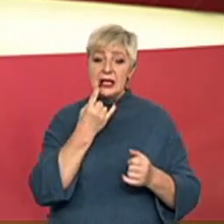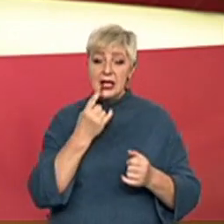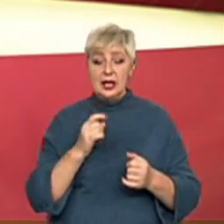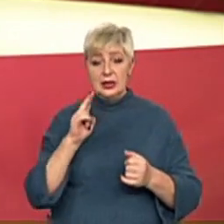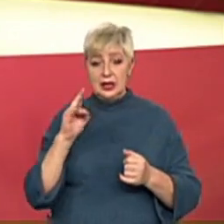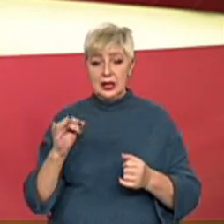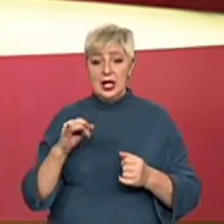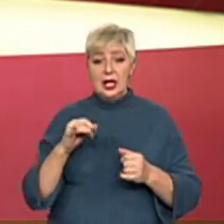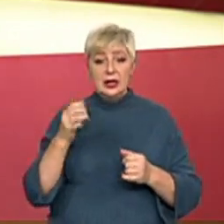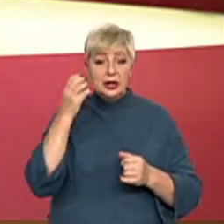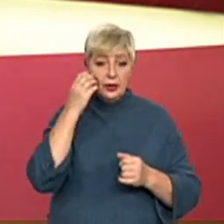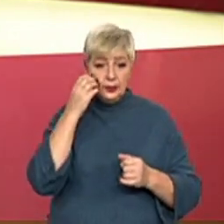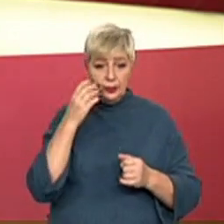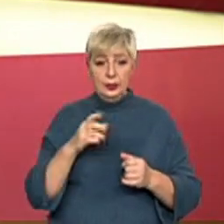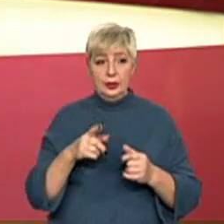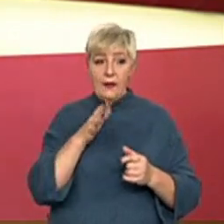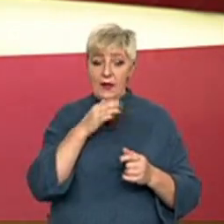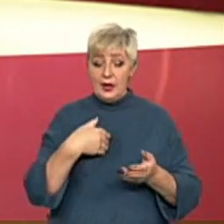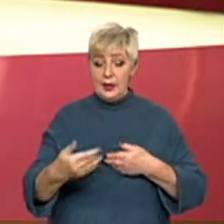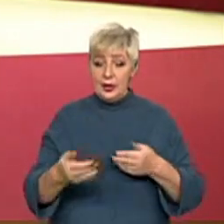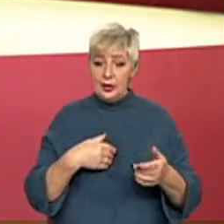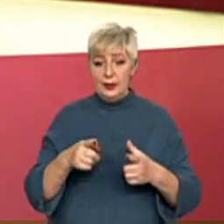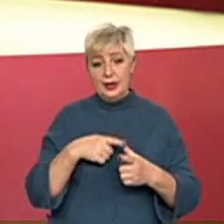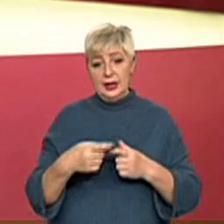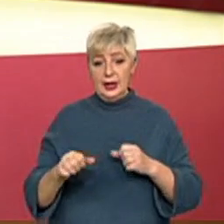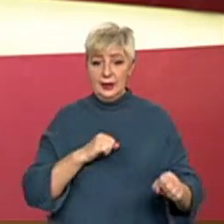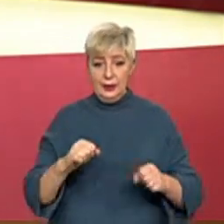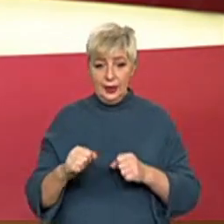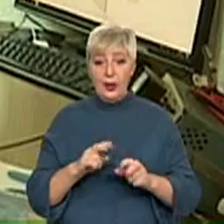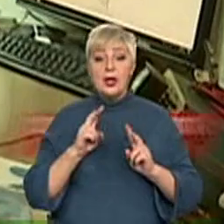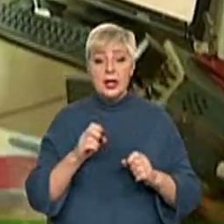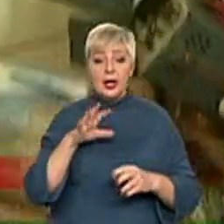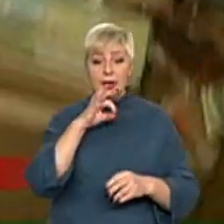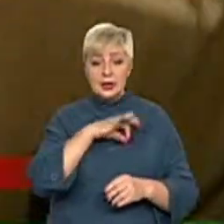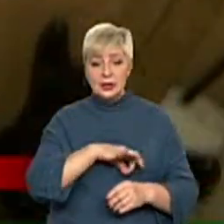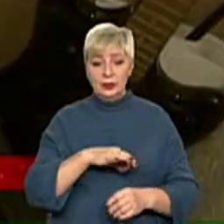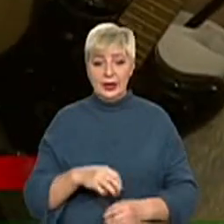або бігу. Як користуватись приладом, дізнавались наші журналісти.